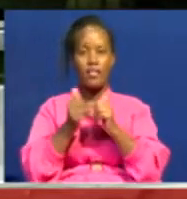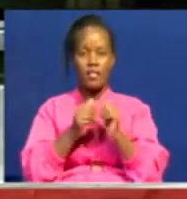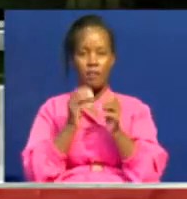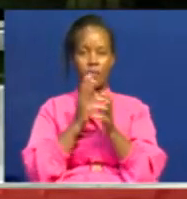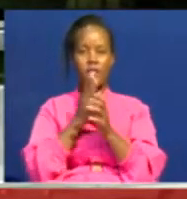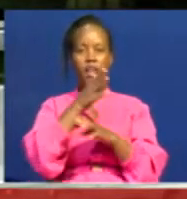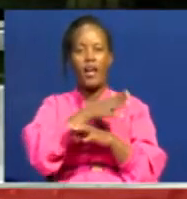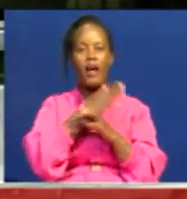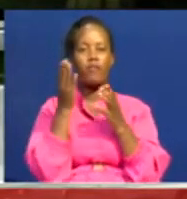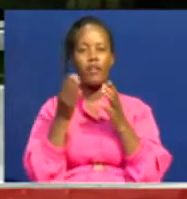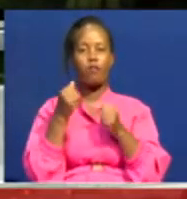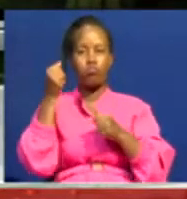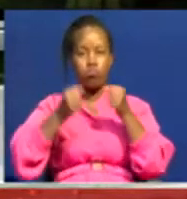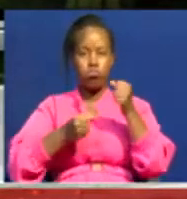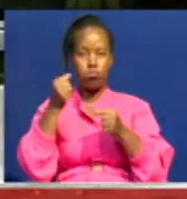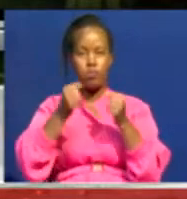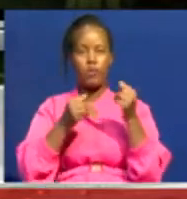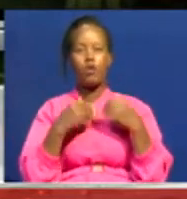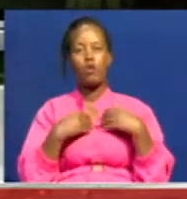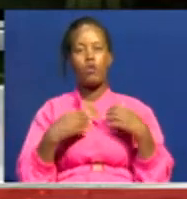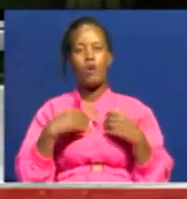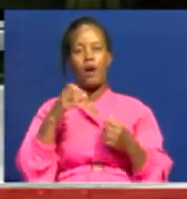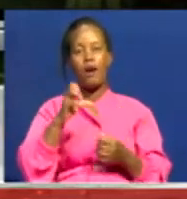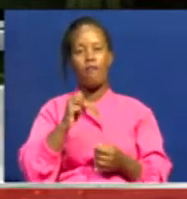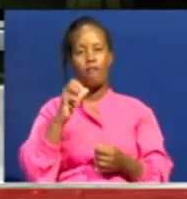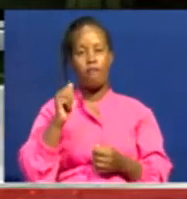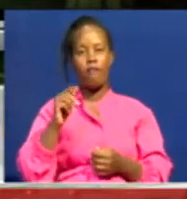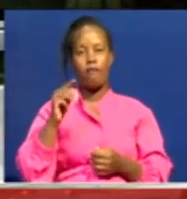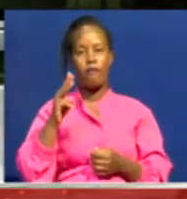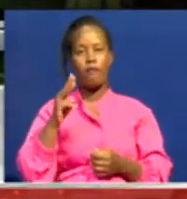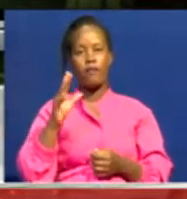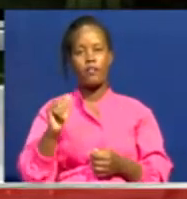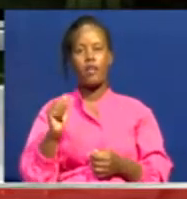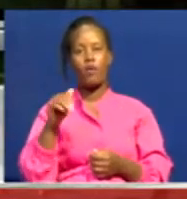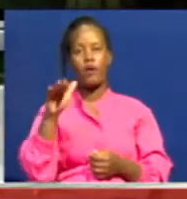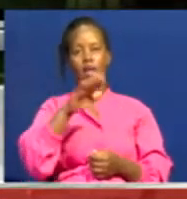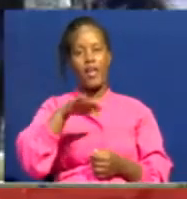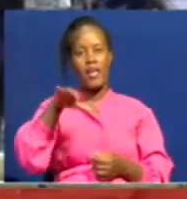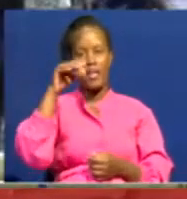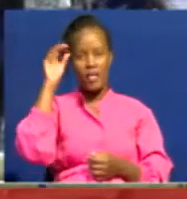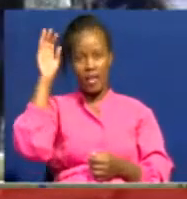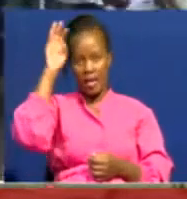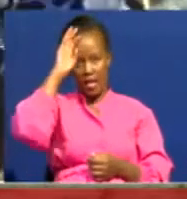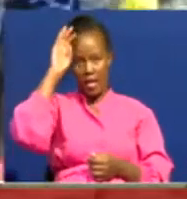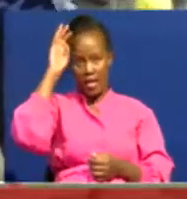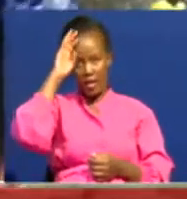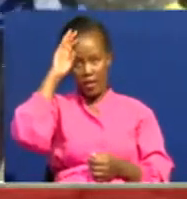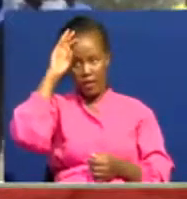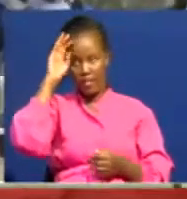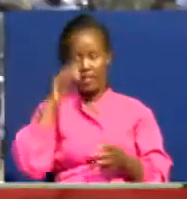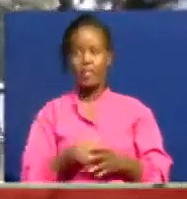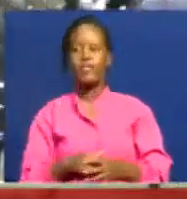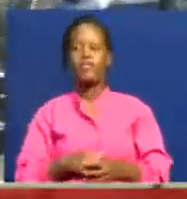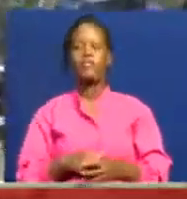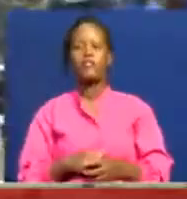mbio za nyikani za Sirkwa Classic jana katika kijiji cha Lobo huko Eldoret.